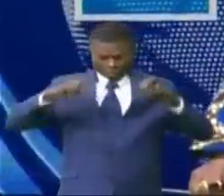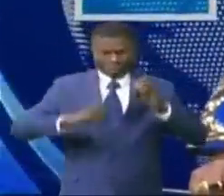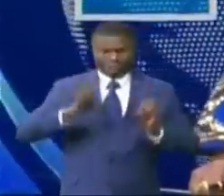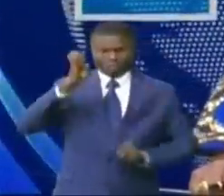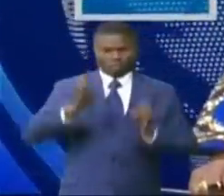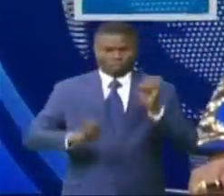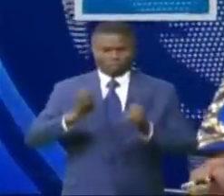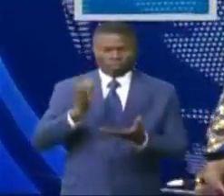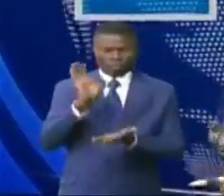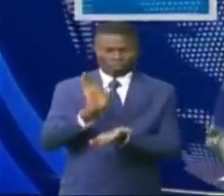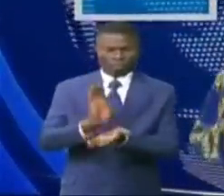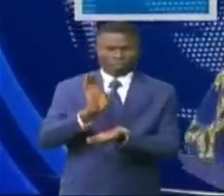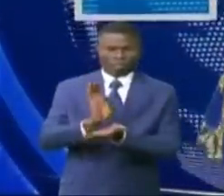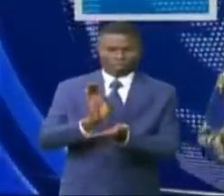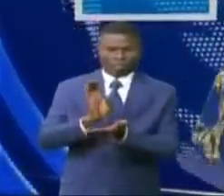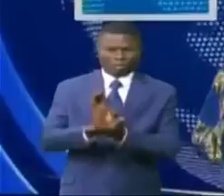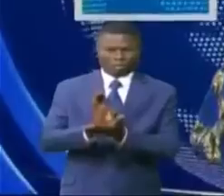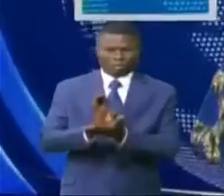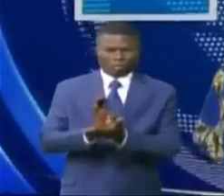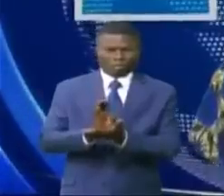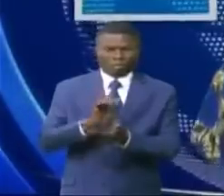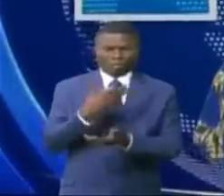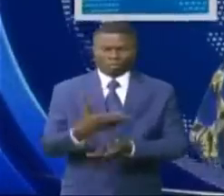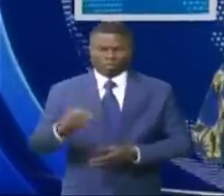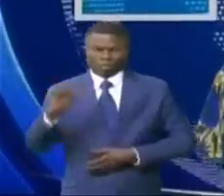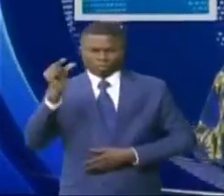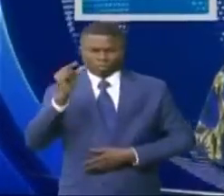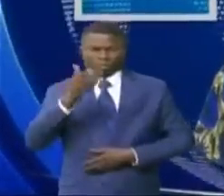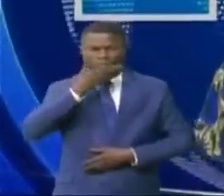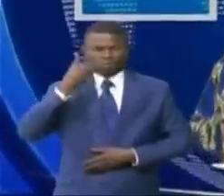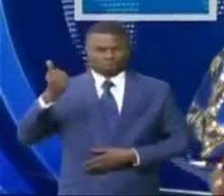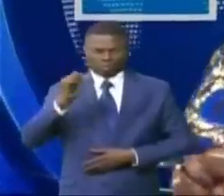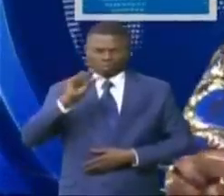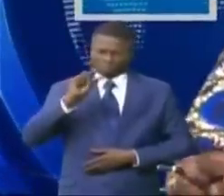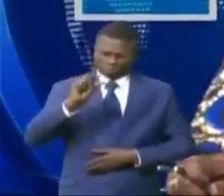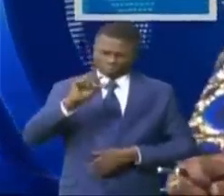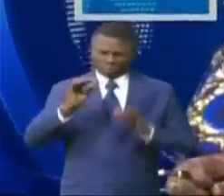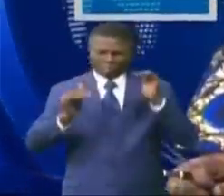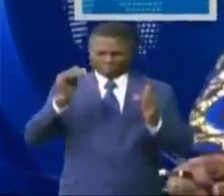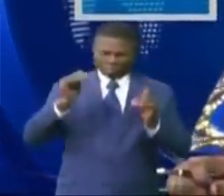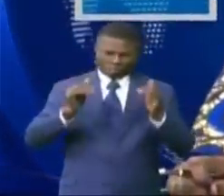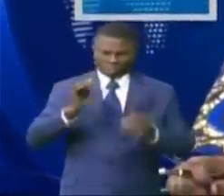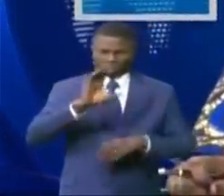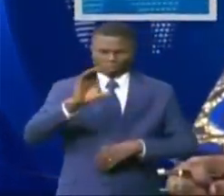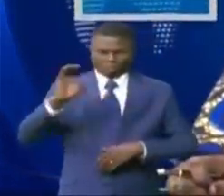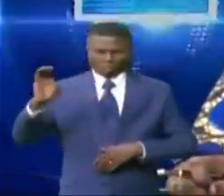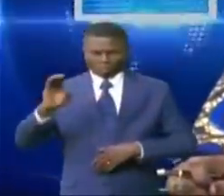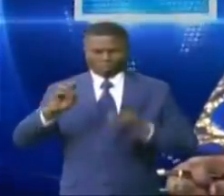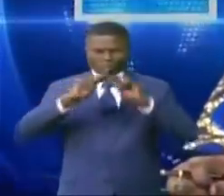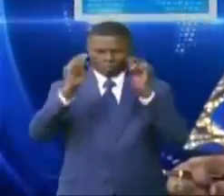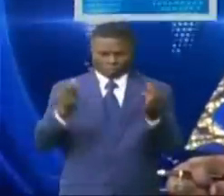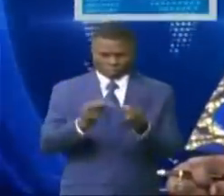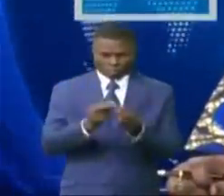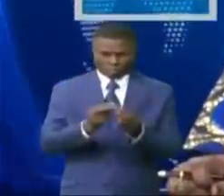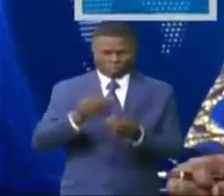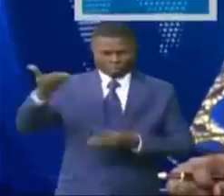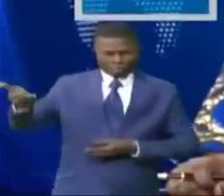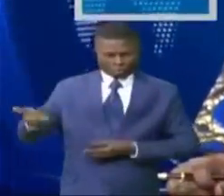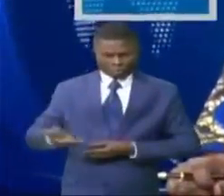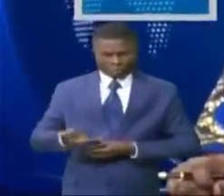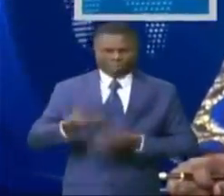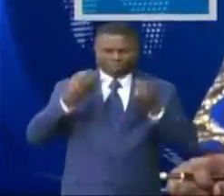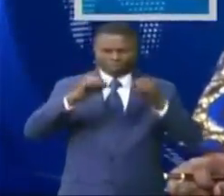et de certification des substances minérales précieuses et semi-précieuses CEEC, la délégation de la CIRGEL a reçu toutes